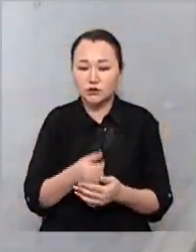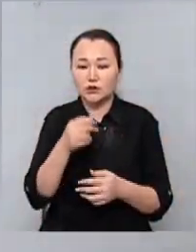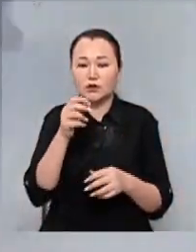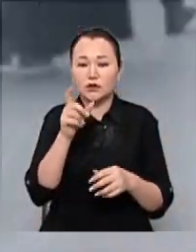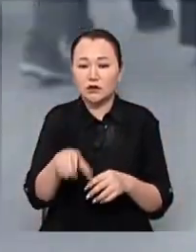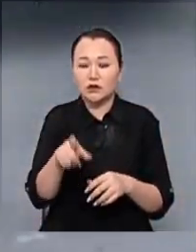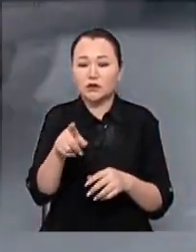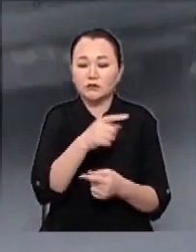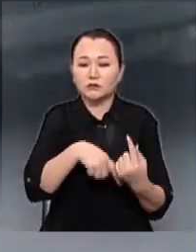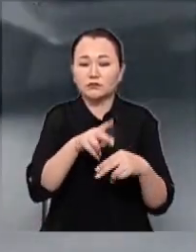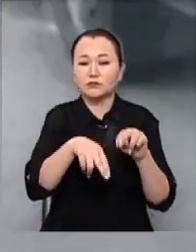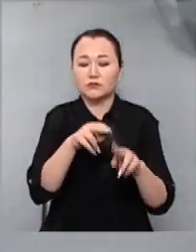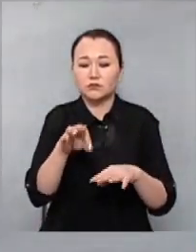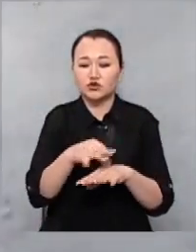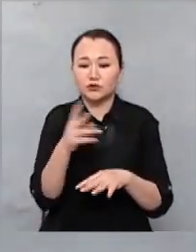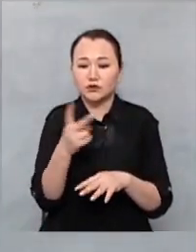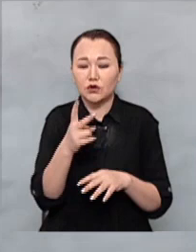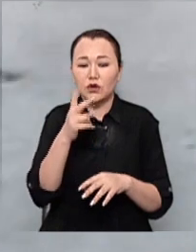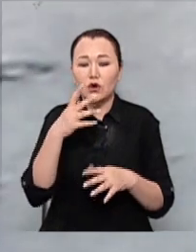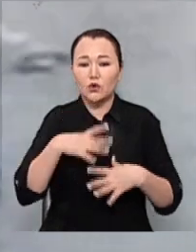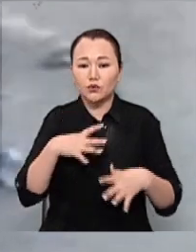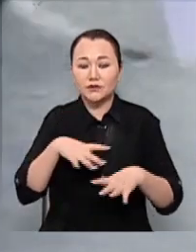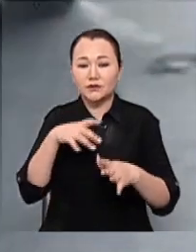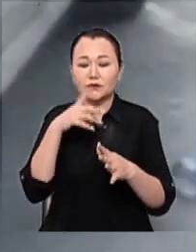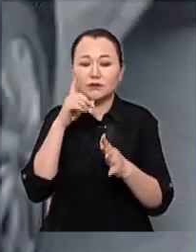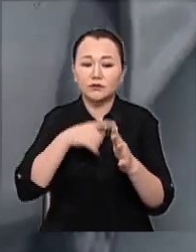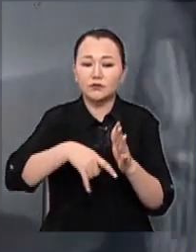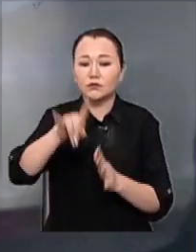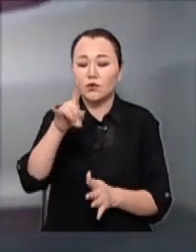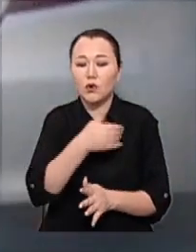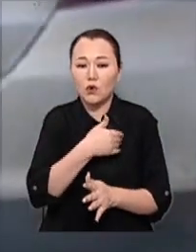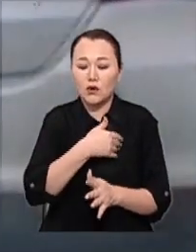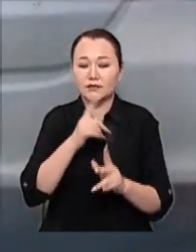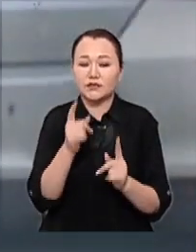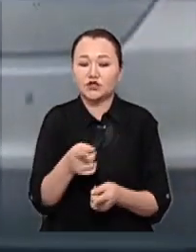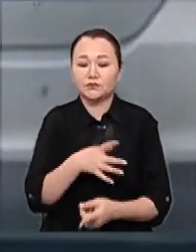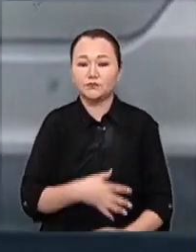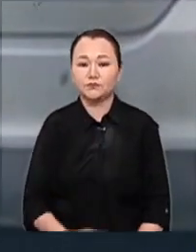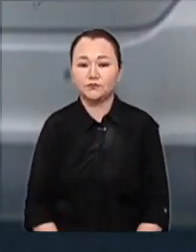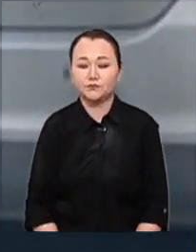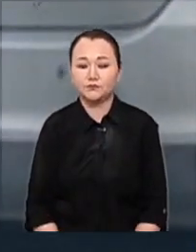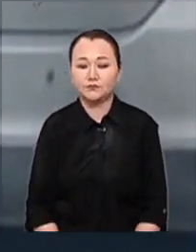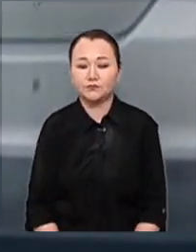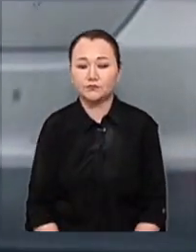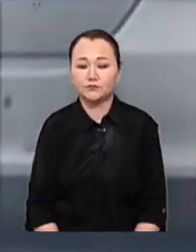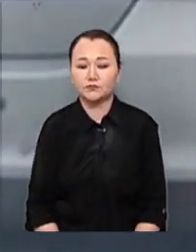Мердігер Явуз Каракус әйелмен Грузияға ұшып кетпек болған жерінде қамауға алынып отыр.